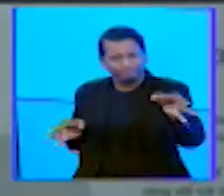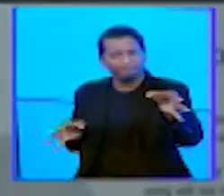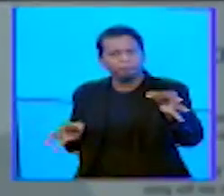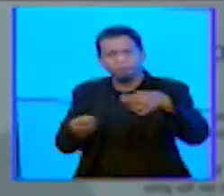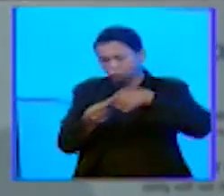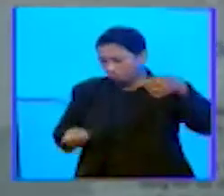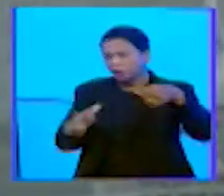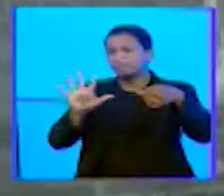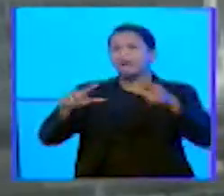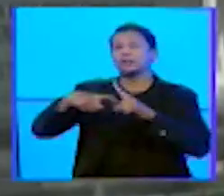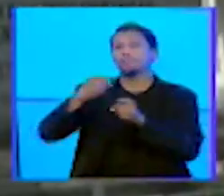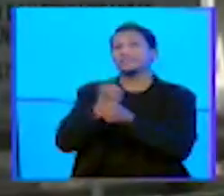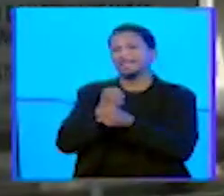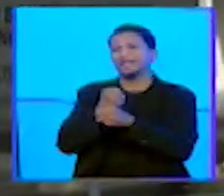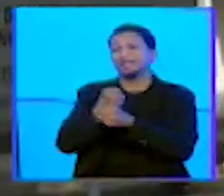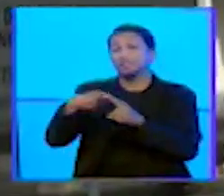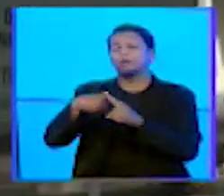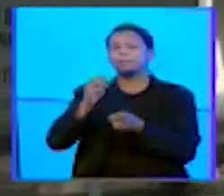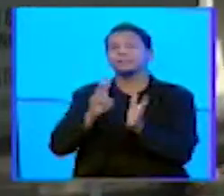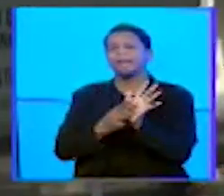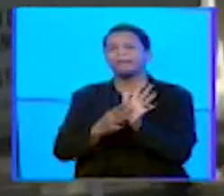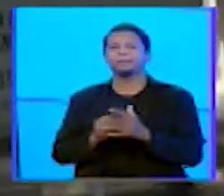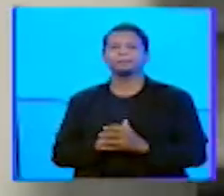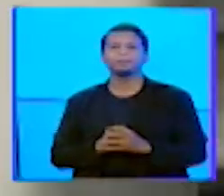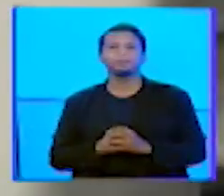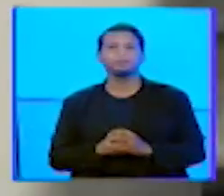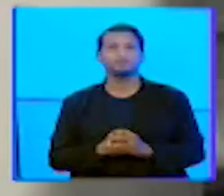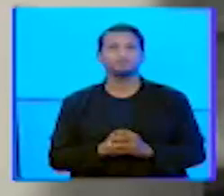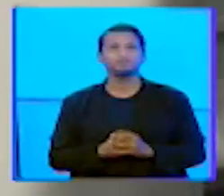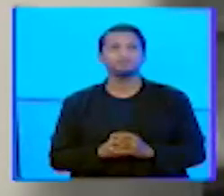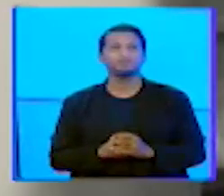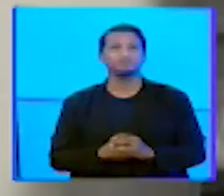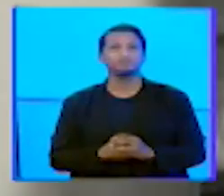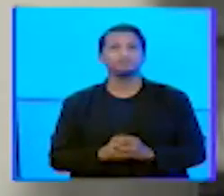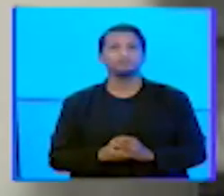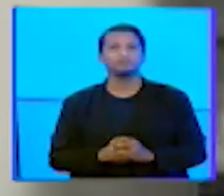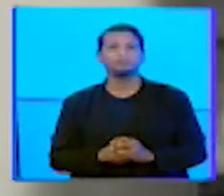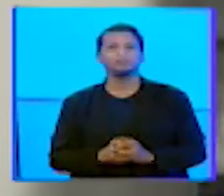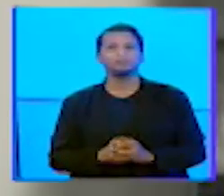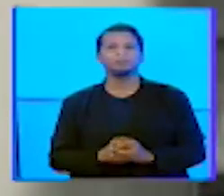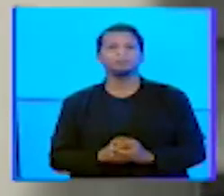puncak Merapi. Dari Yogyakarta, Tim Liputan melaporkan.